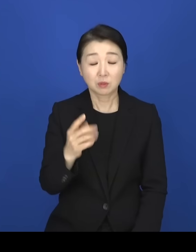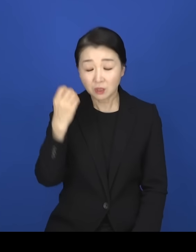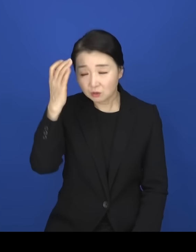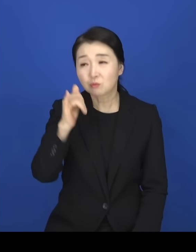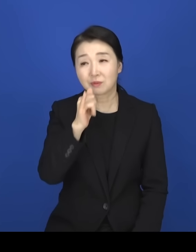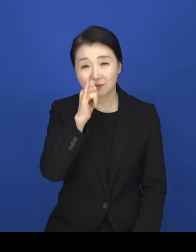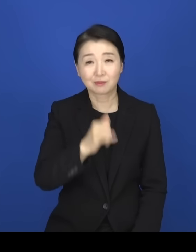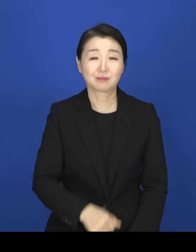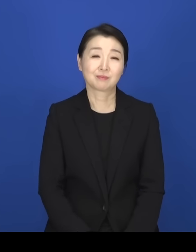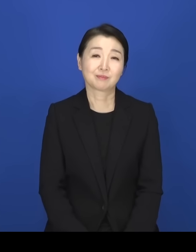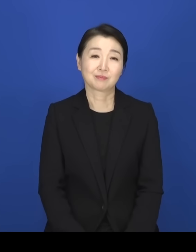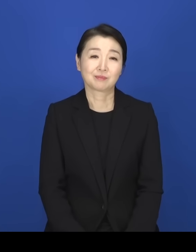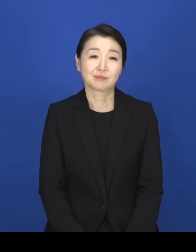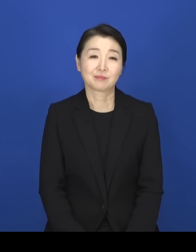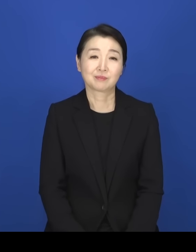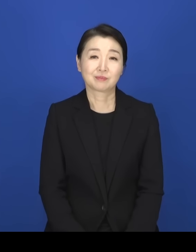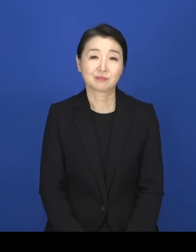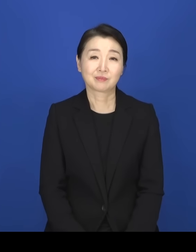예. 그래서